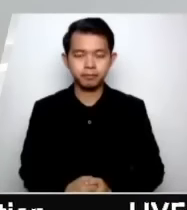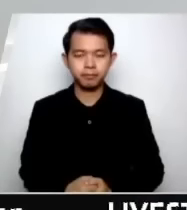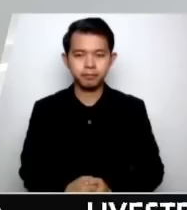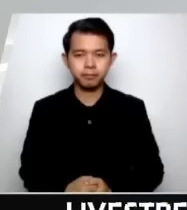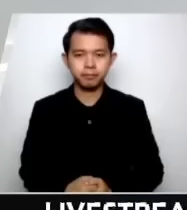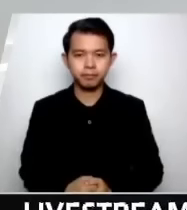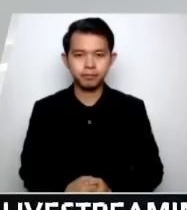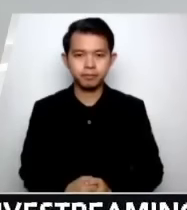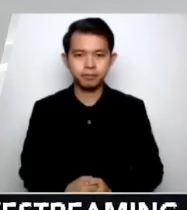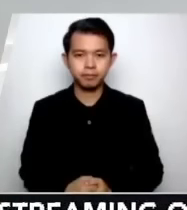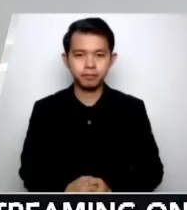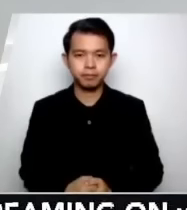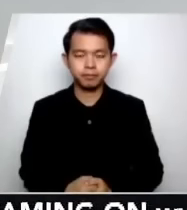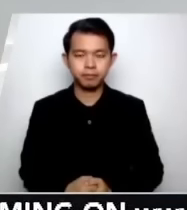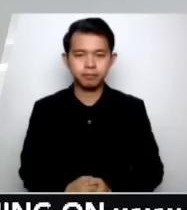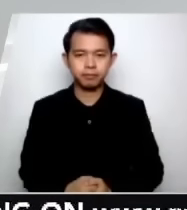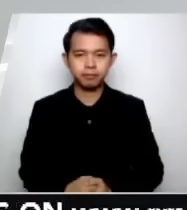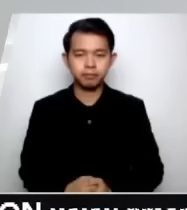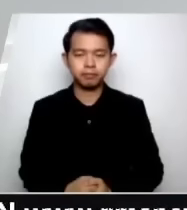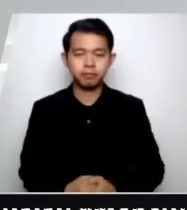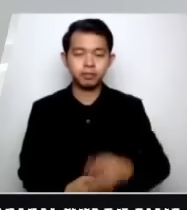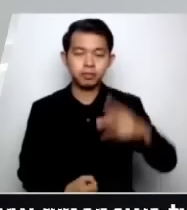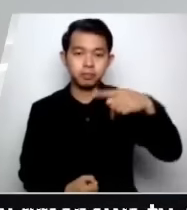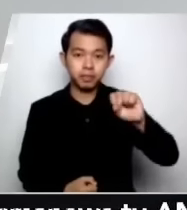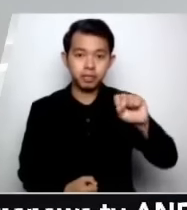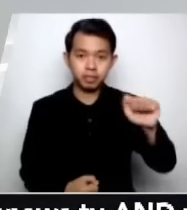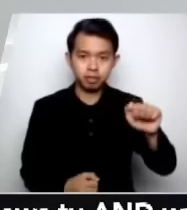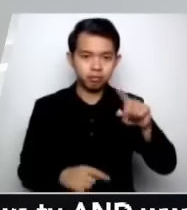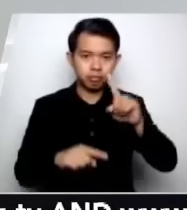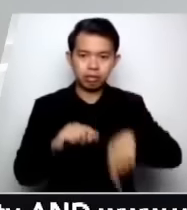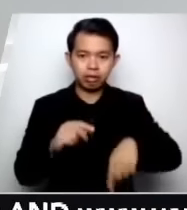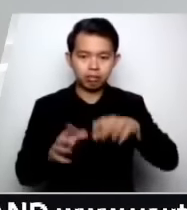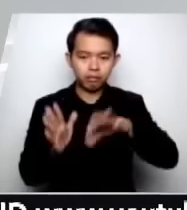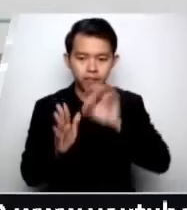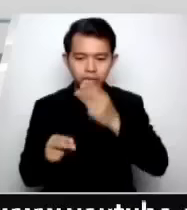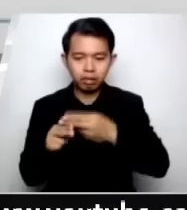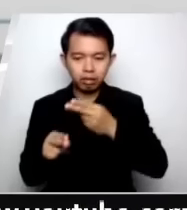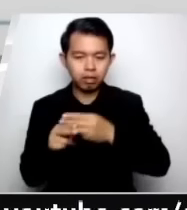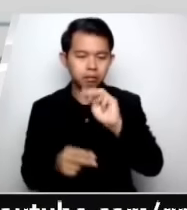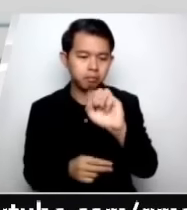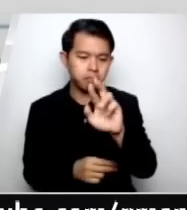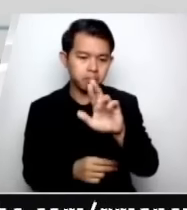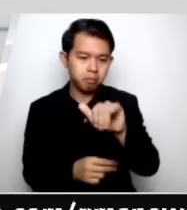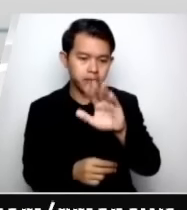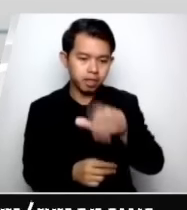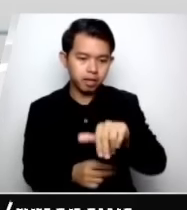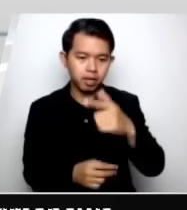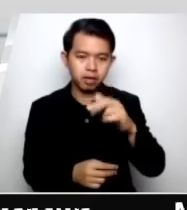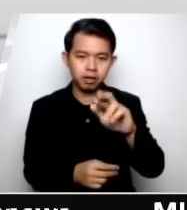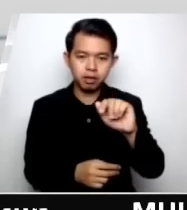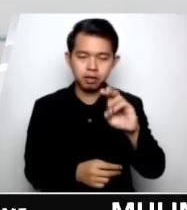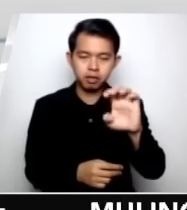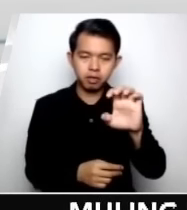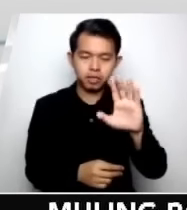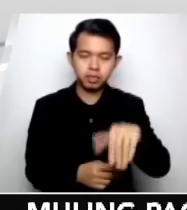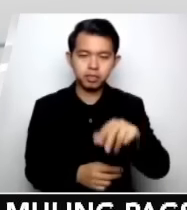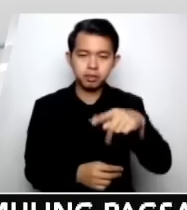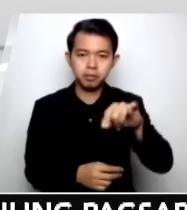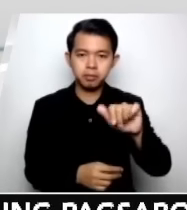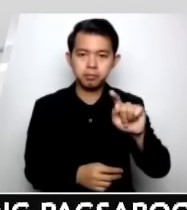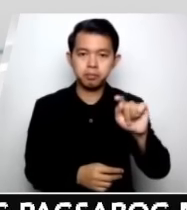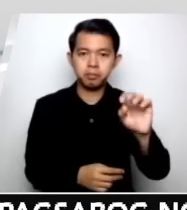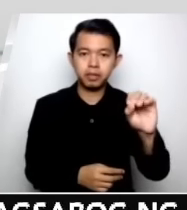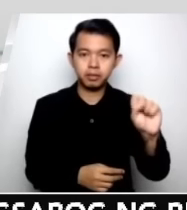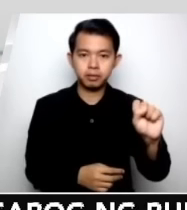Walang record ng Philippine Statistics Authority ng isang Mary Grace Piatos. Si Mary Grace Piatos ang isa sa mga recipient